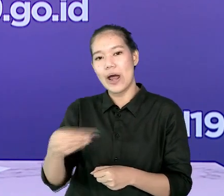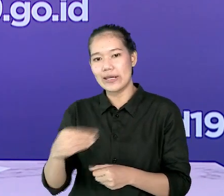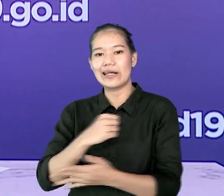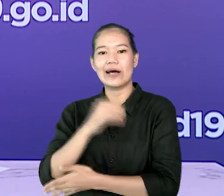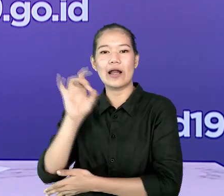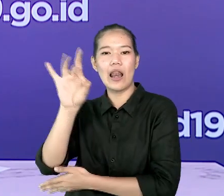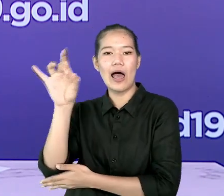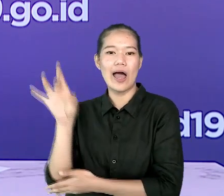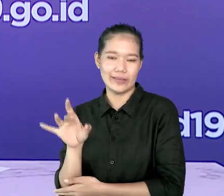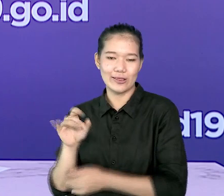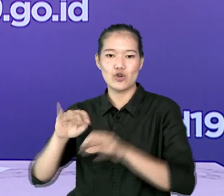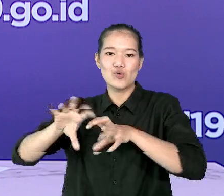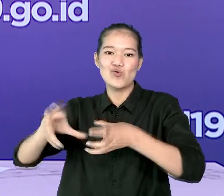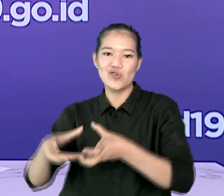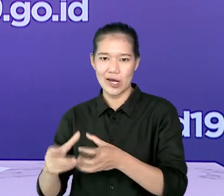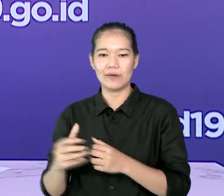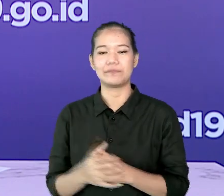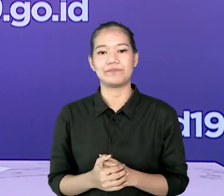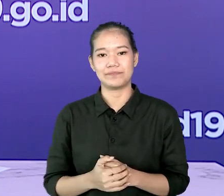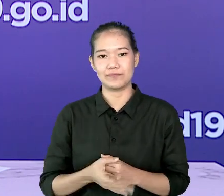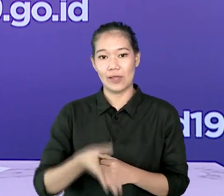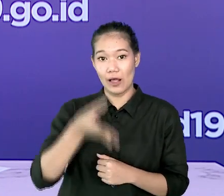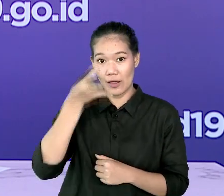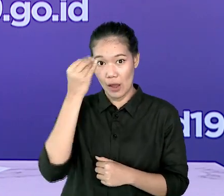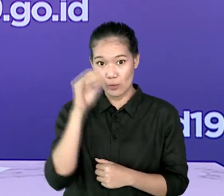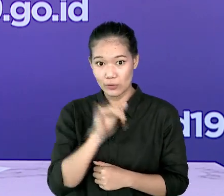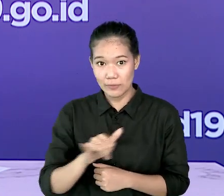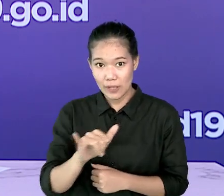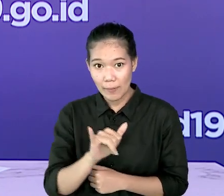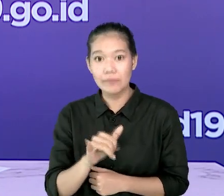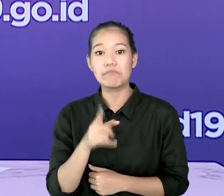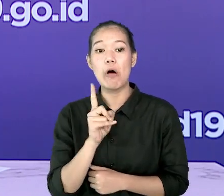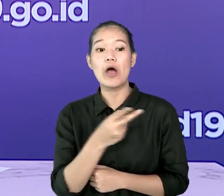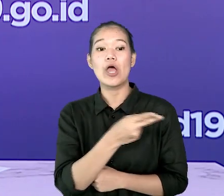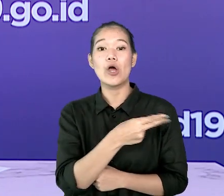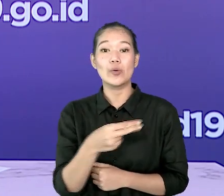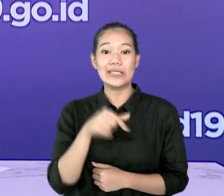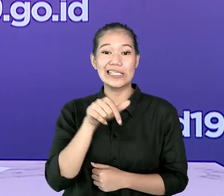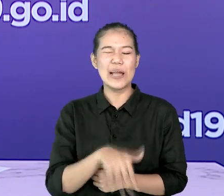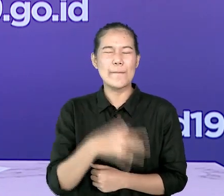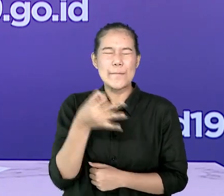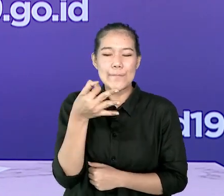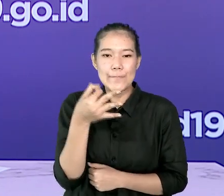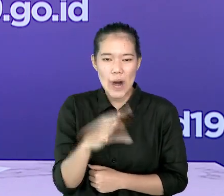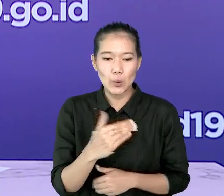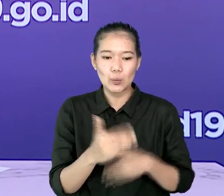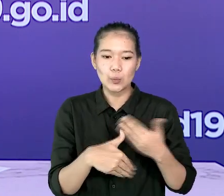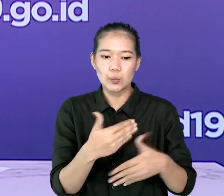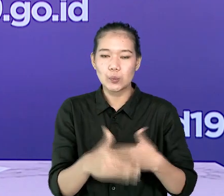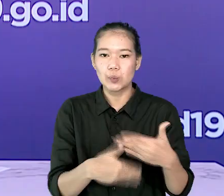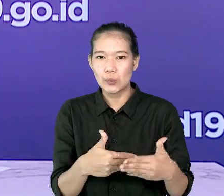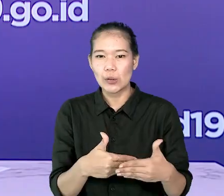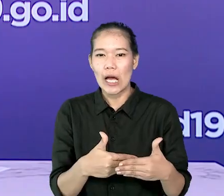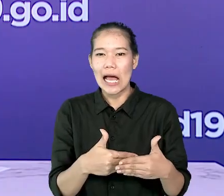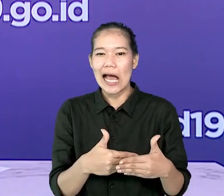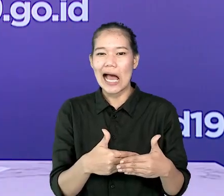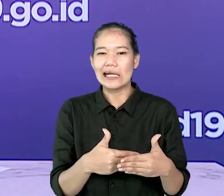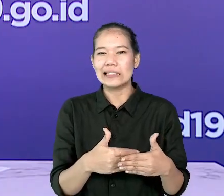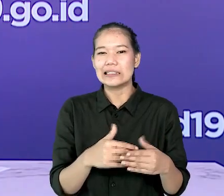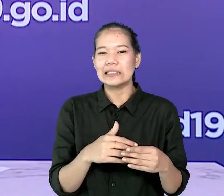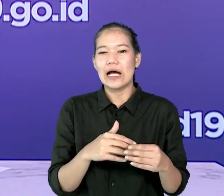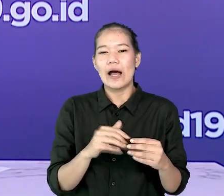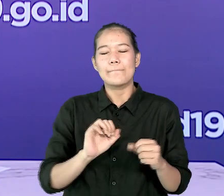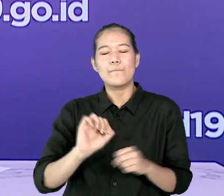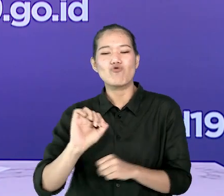negara. Seperti yang kita ketahui bersama, bahwa Indonesia baru saja melewati second wave atau